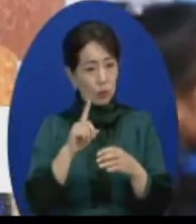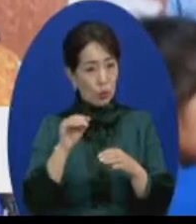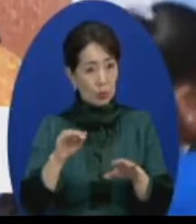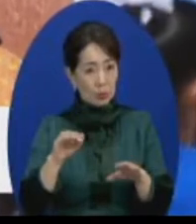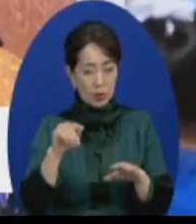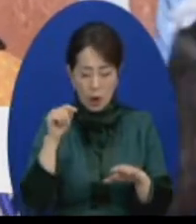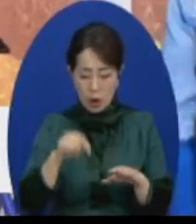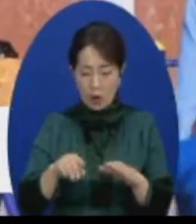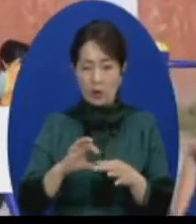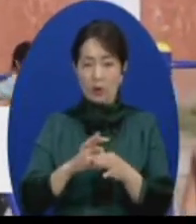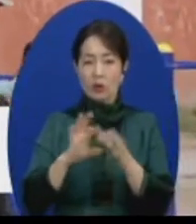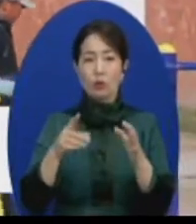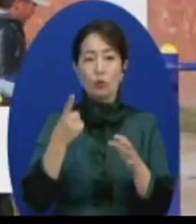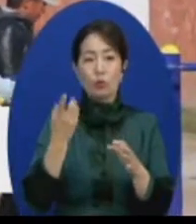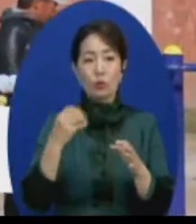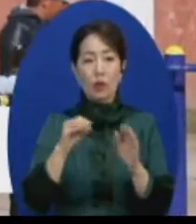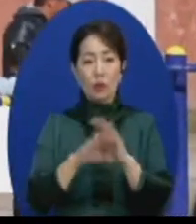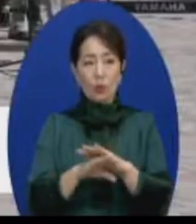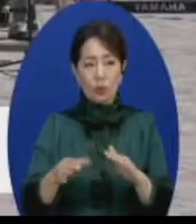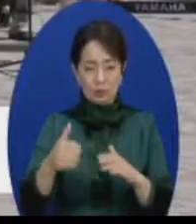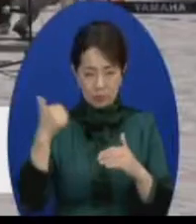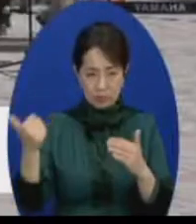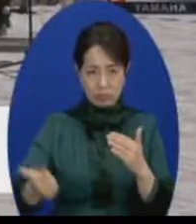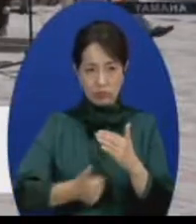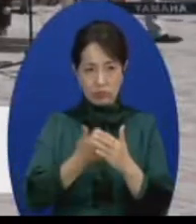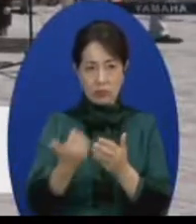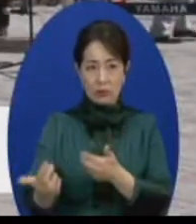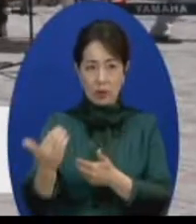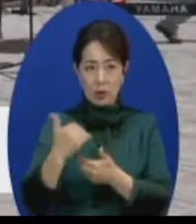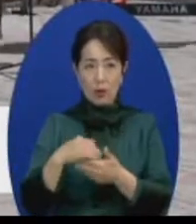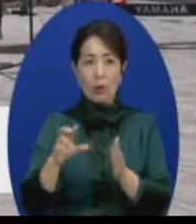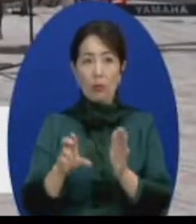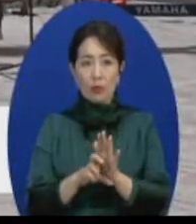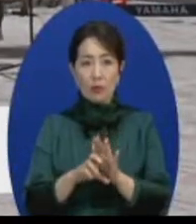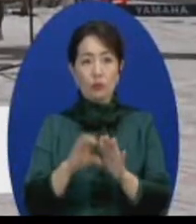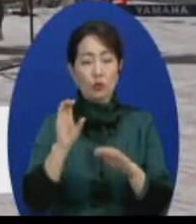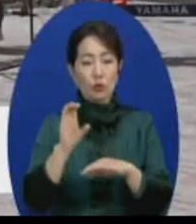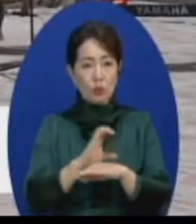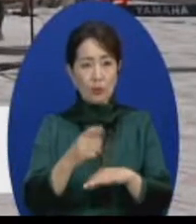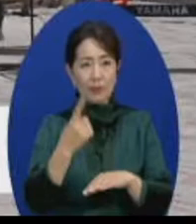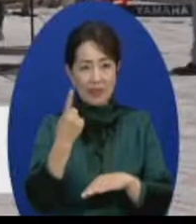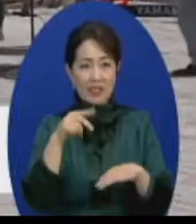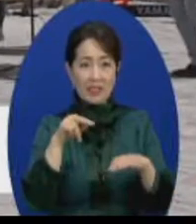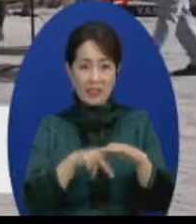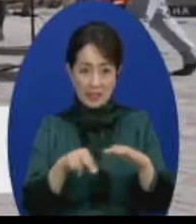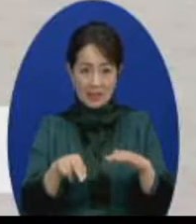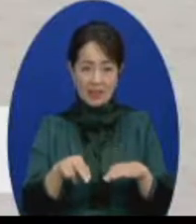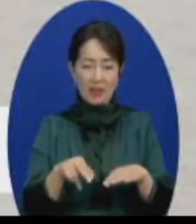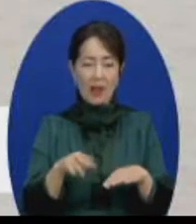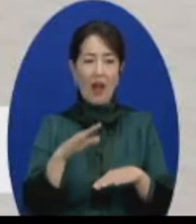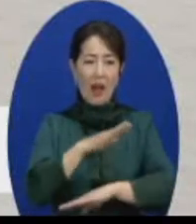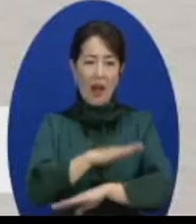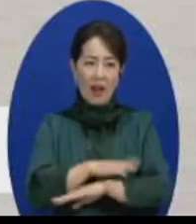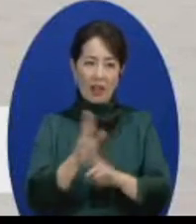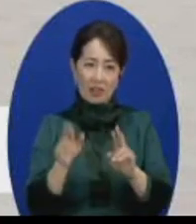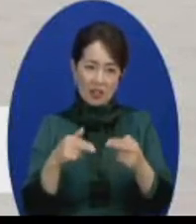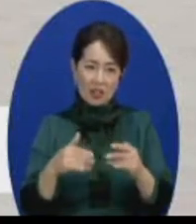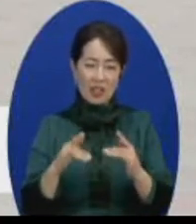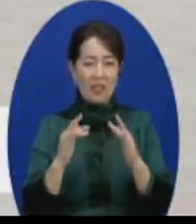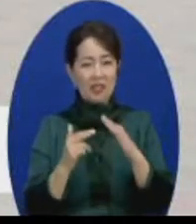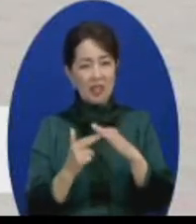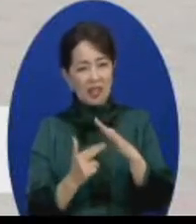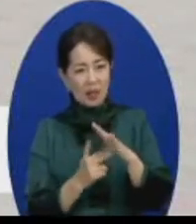хамрагддаг байсан бол өнөөдрөөс эхлэн 150 орчим хүүхэд бүрэн хамрагдах боломжтой боллоо. Сумын хэмжээнд ганцхан цэцэрлэг ангид энхэм ширээ